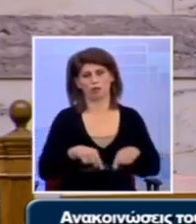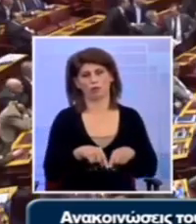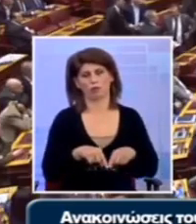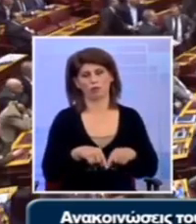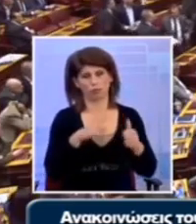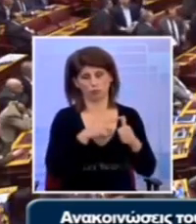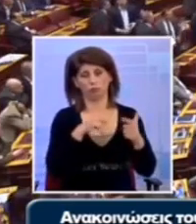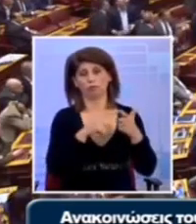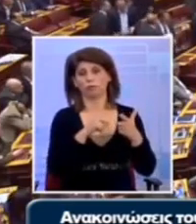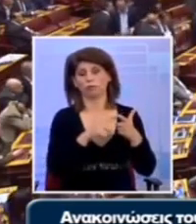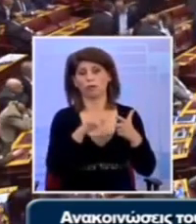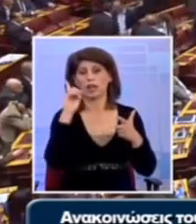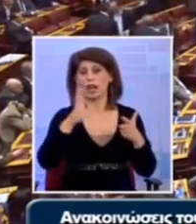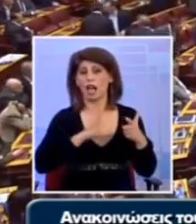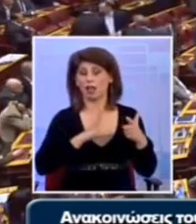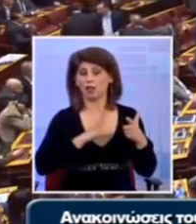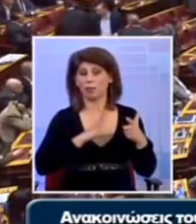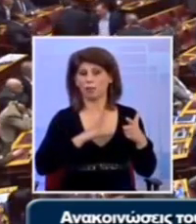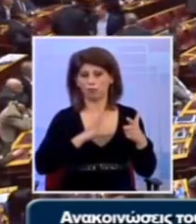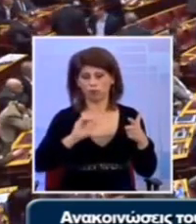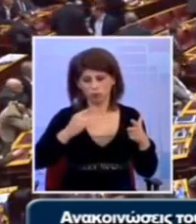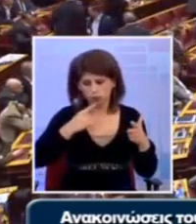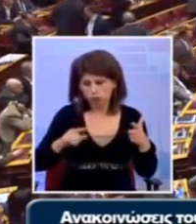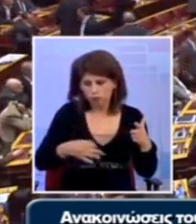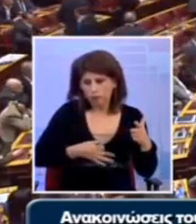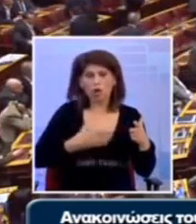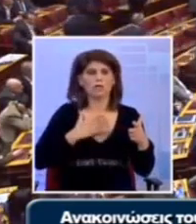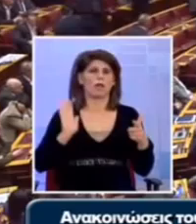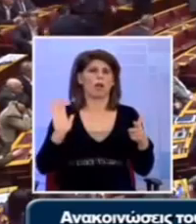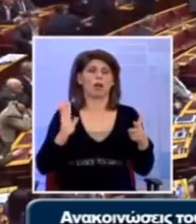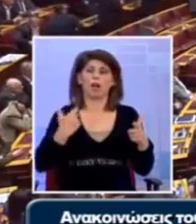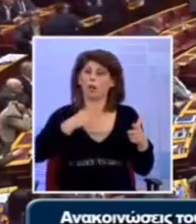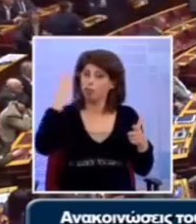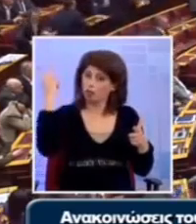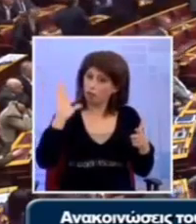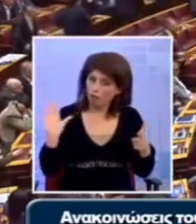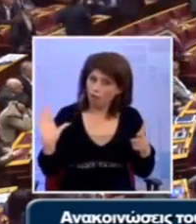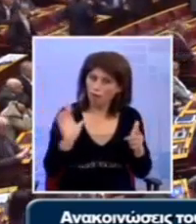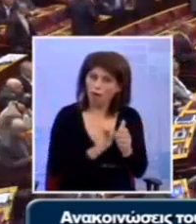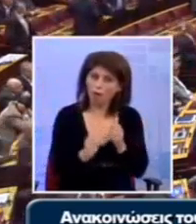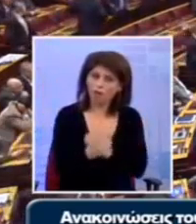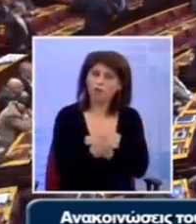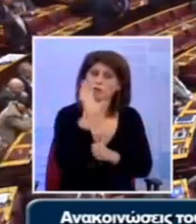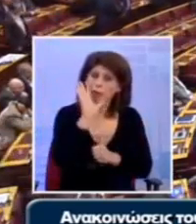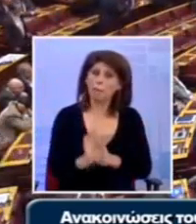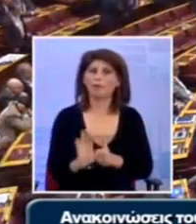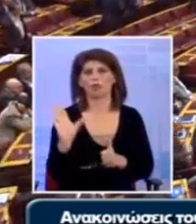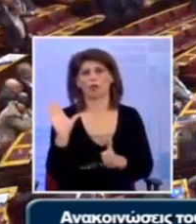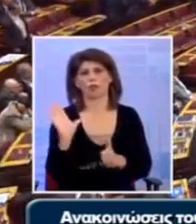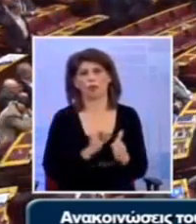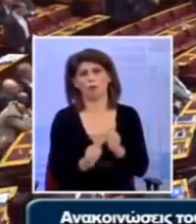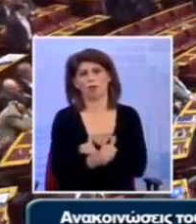Κατά δεύτερον, ένας άνθρωπος προσβλήθηκε και έχει το δικαίωμα να αποκαταστήσει την πραγματικότητα.